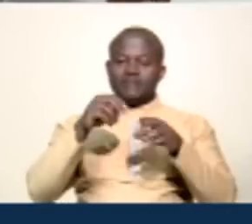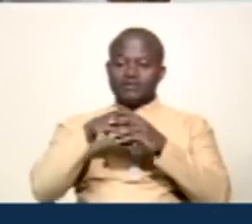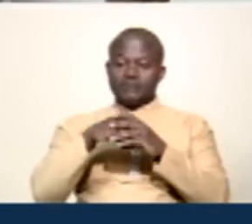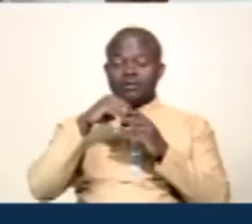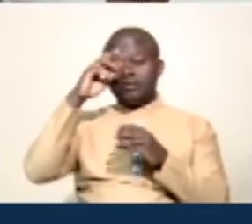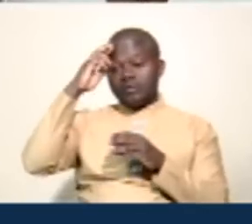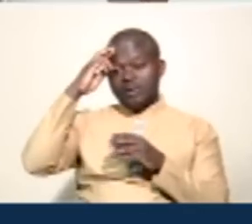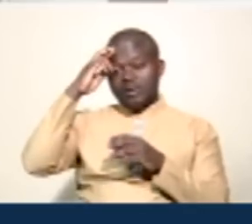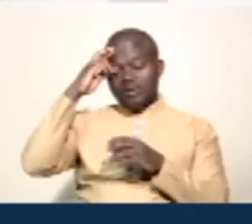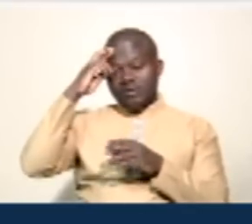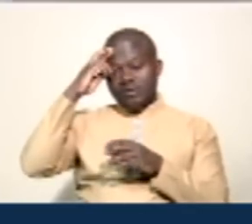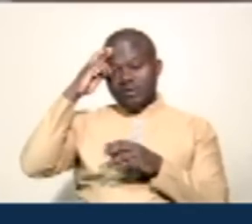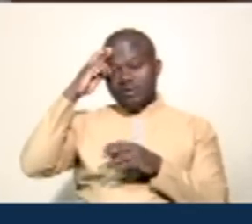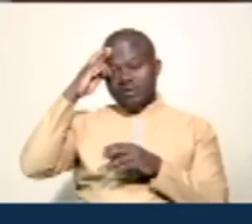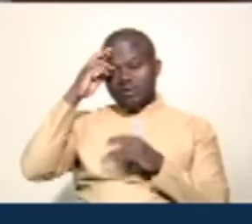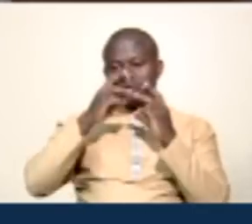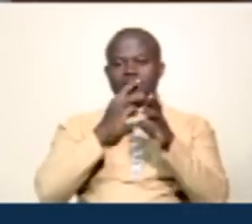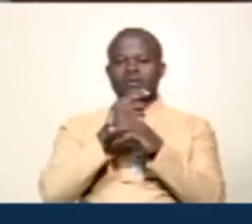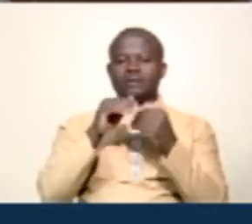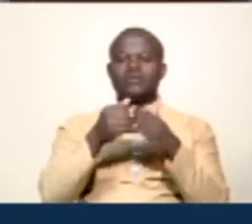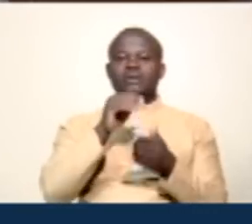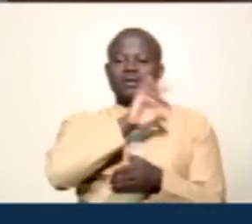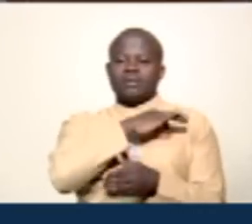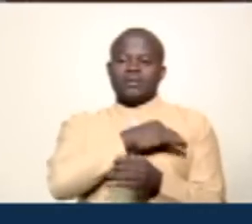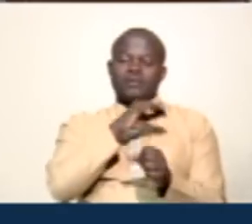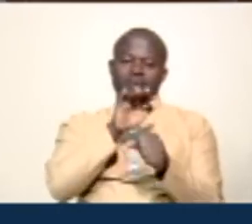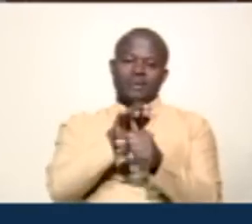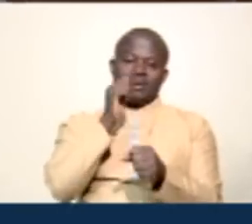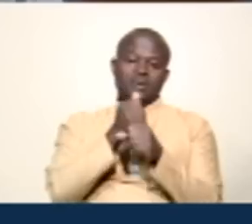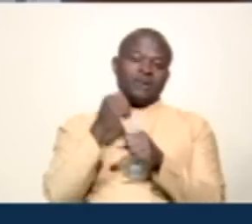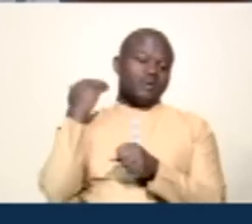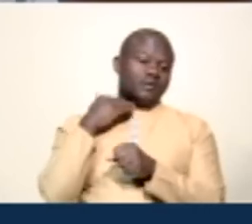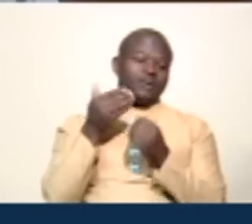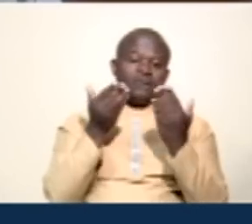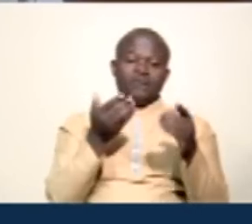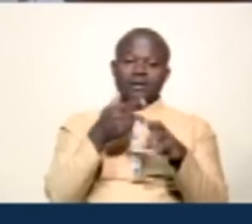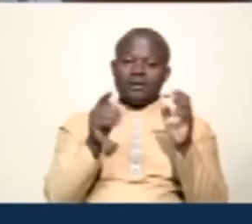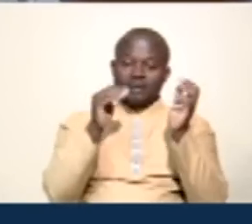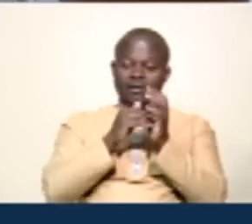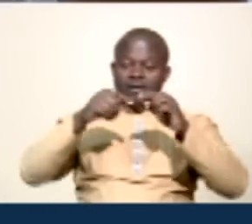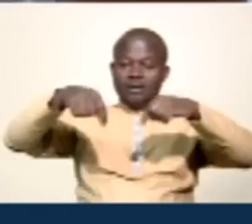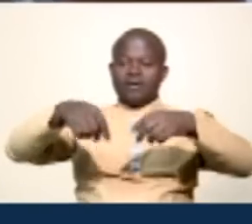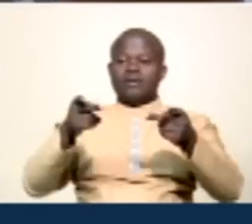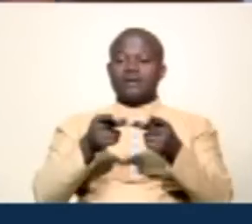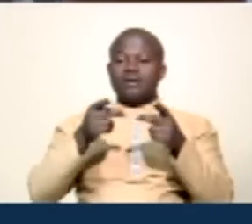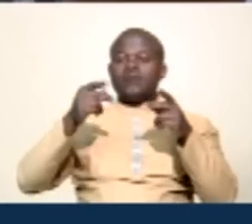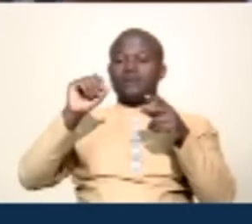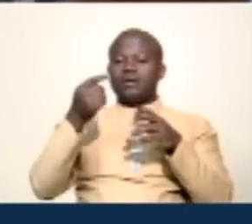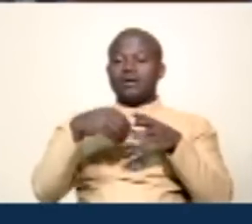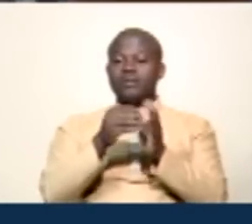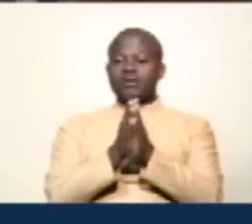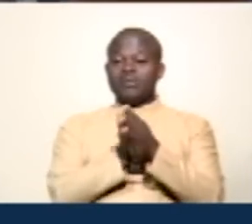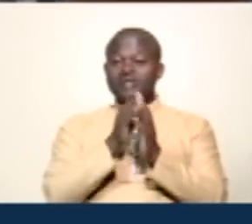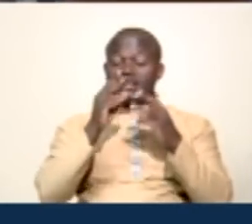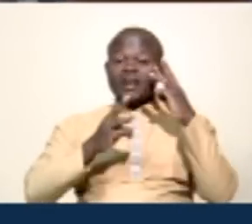rwibutso rwashyizwe ku rwego rw'igihugu. Dufite abapadiri batari bakeya bakoze Jenoside, ariko aha niho hambere mu mateka y'isi.